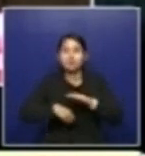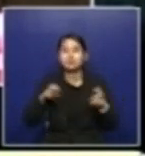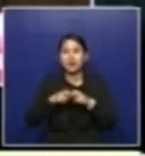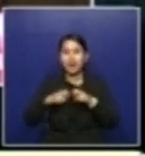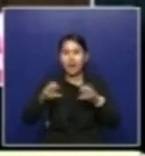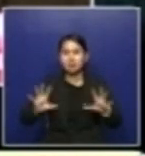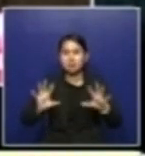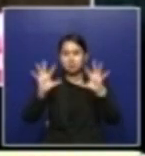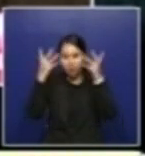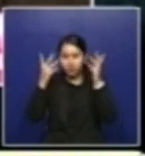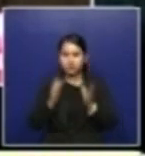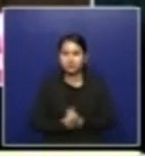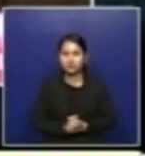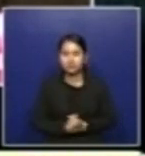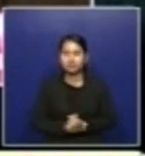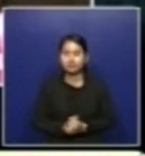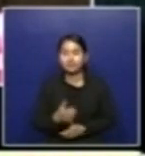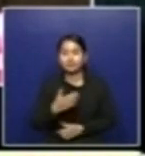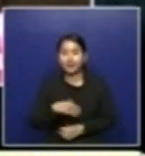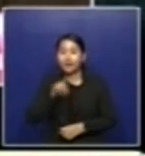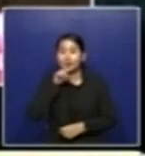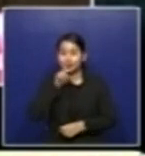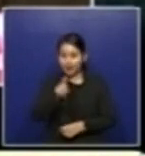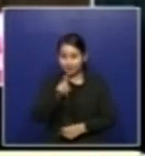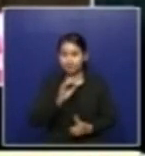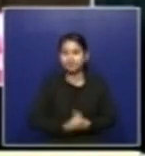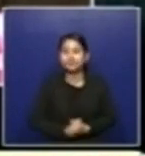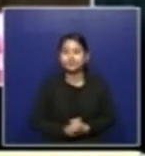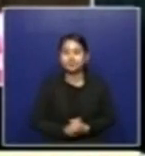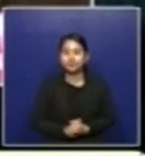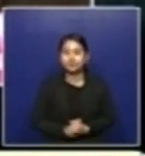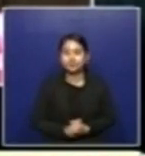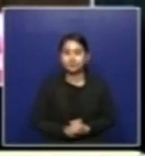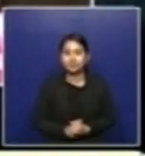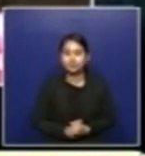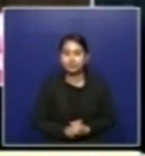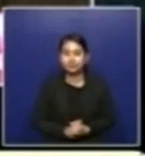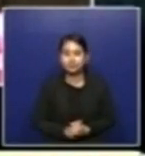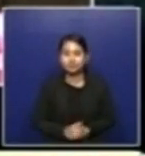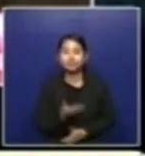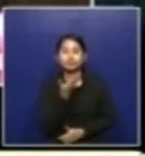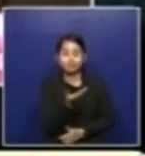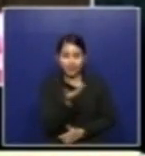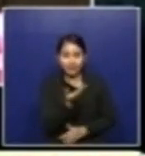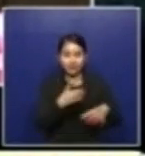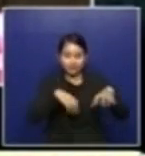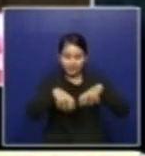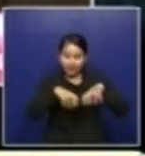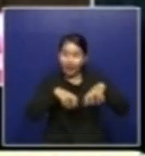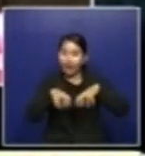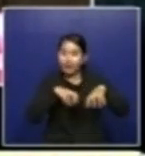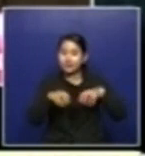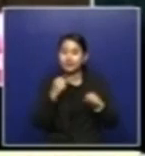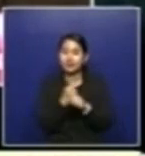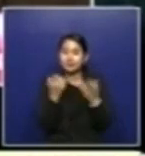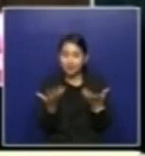ยคำถามผมนะครับก็คือว่าท่านเนี่ยจะจัดการเรื่องนี้อย่างไ